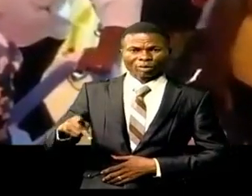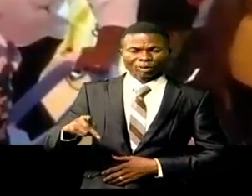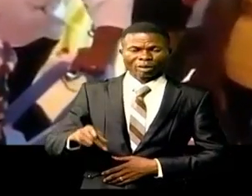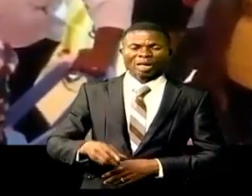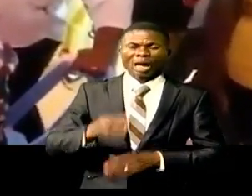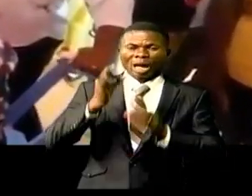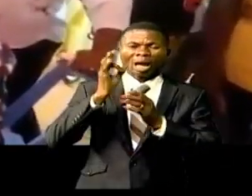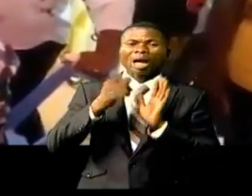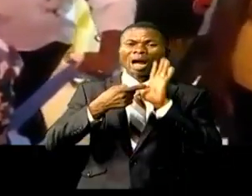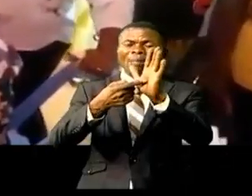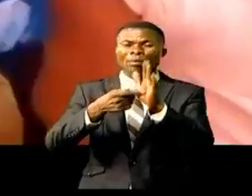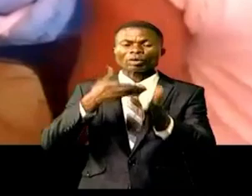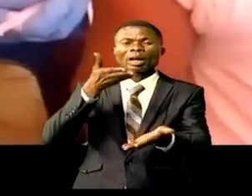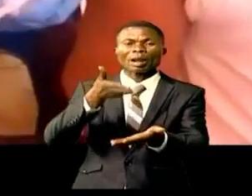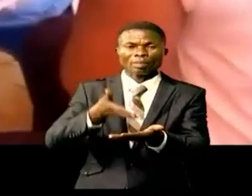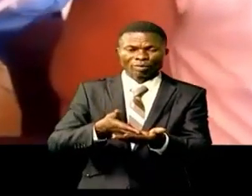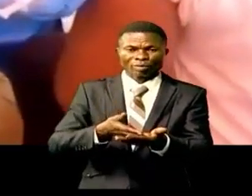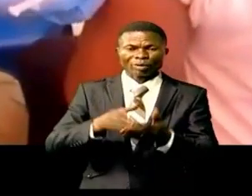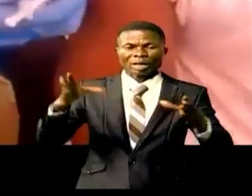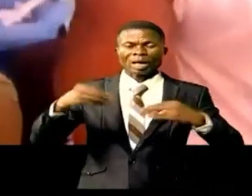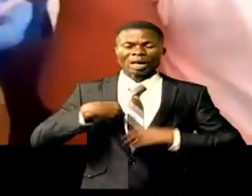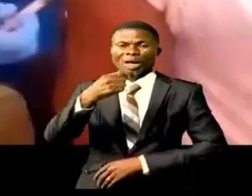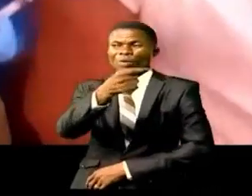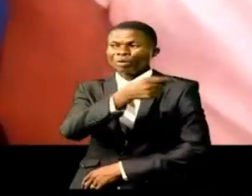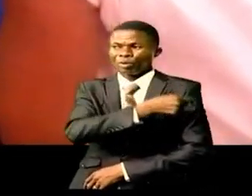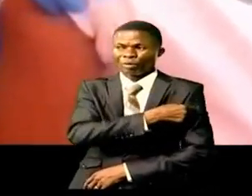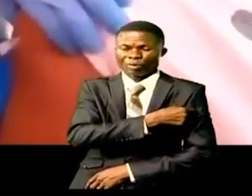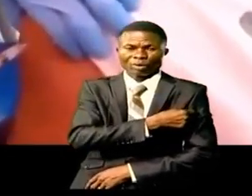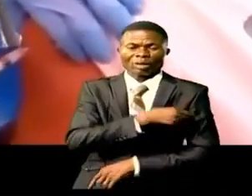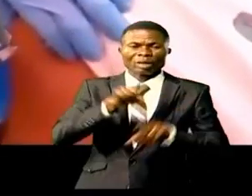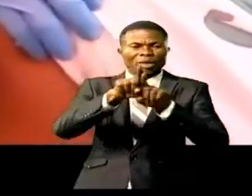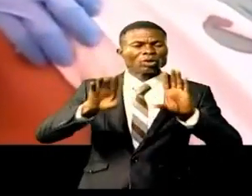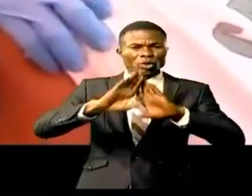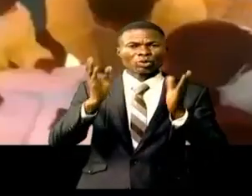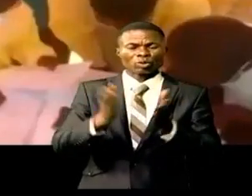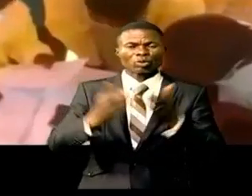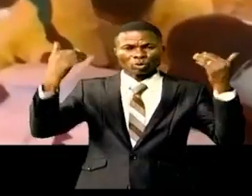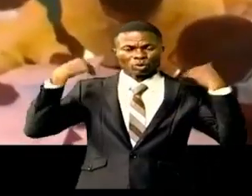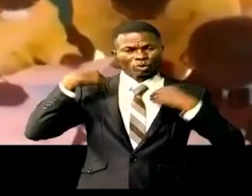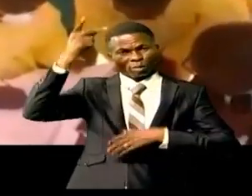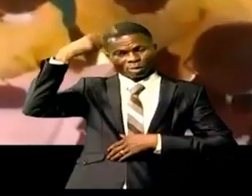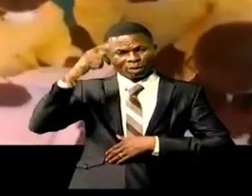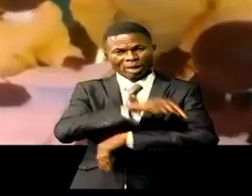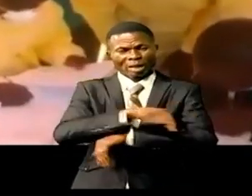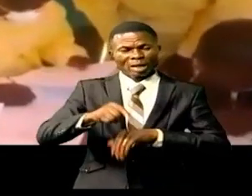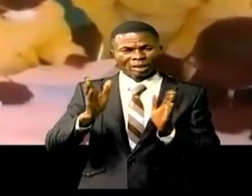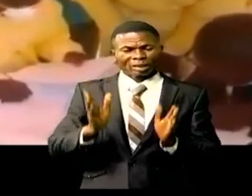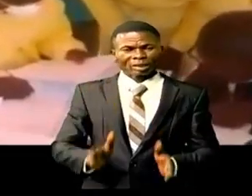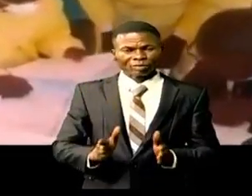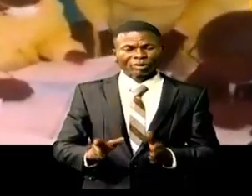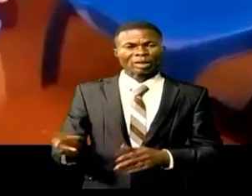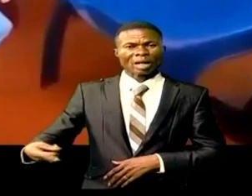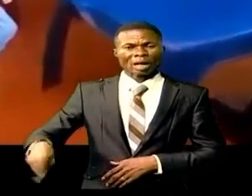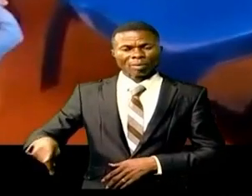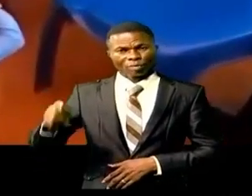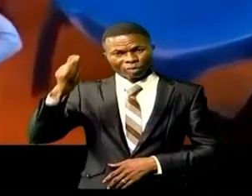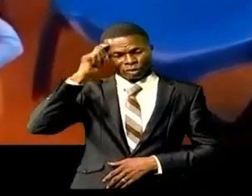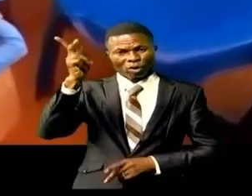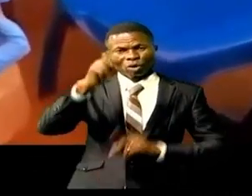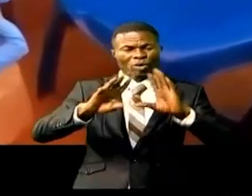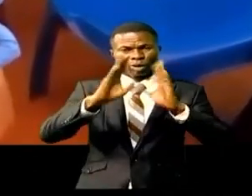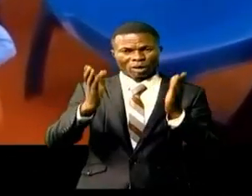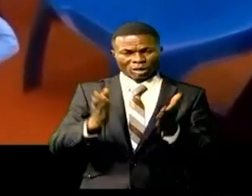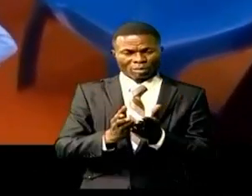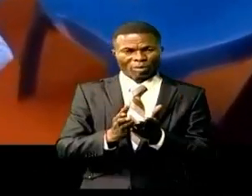prêcher par l'exemple en se faisant vacciner, suivi de toutes les autorités politico-administratives et la population